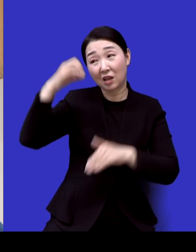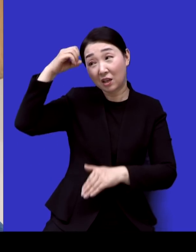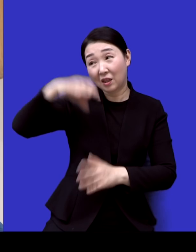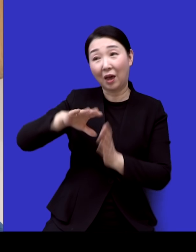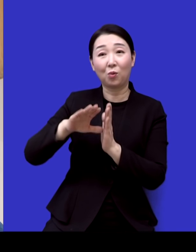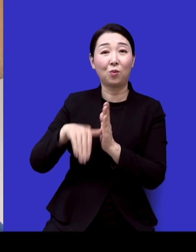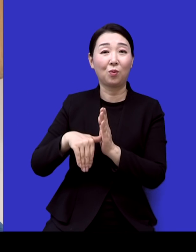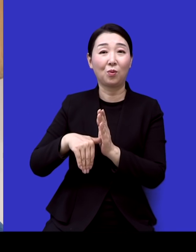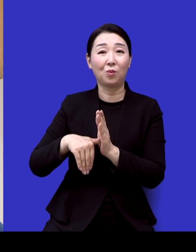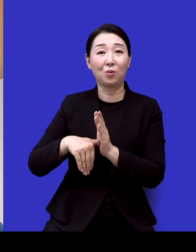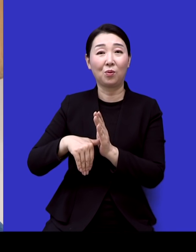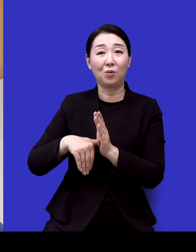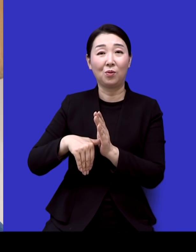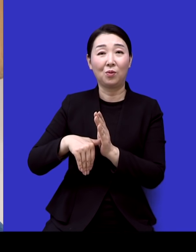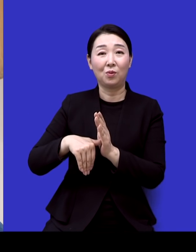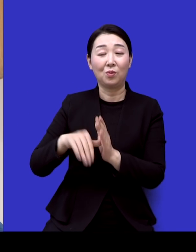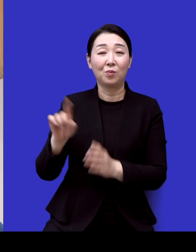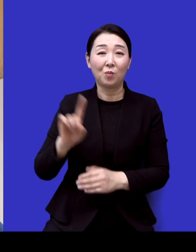때는 이제